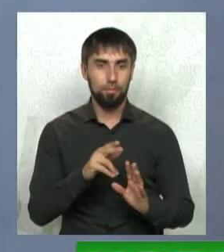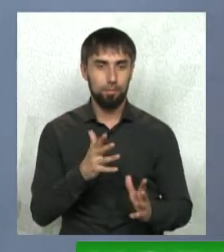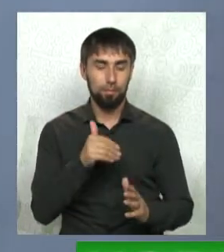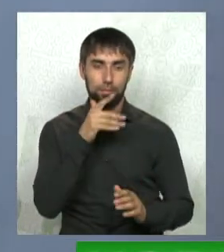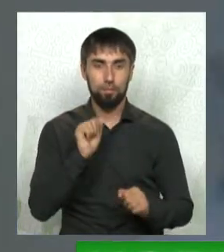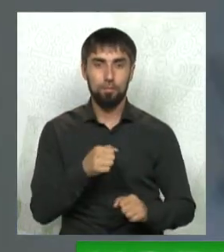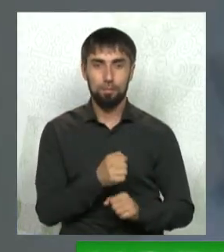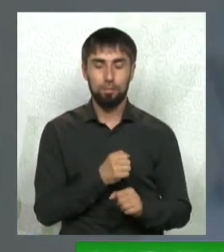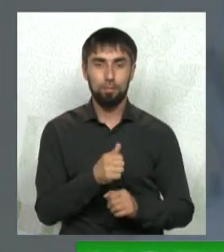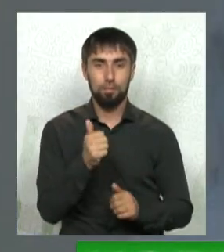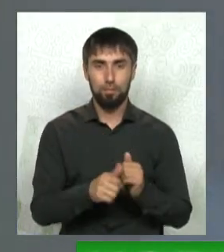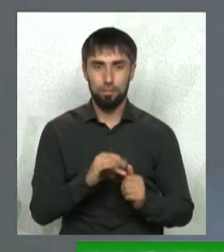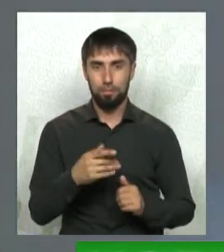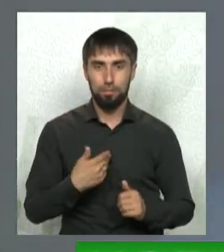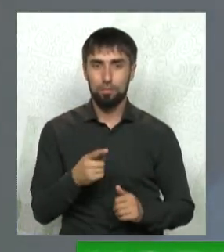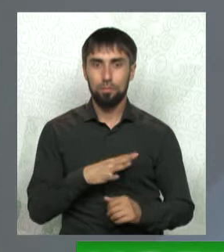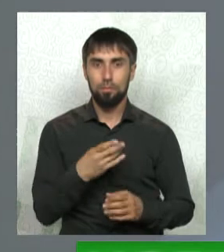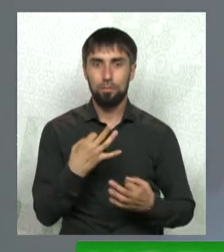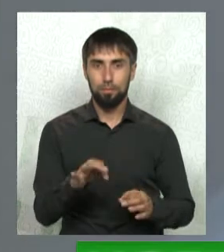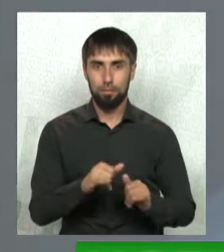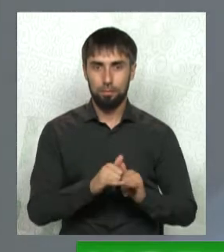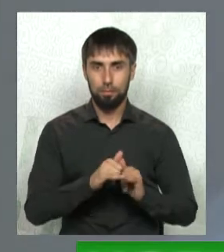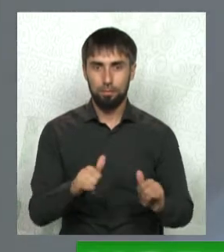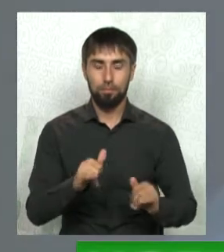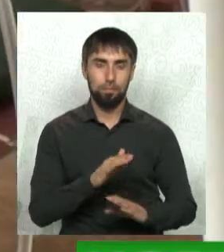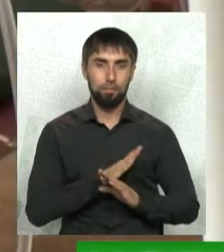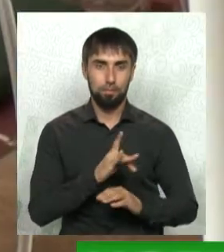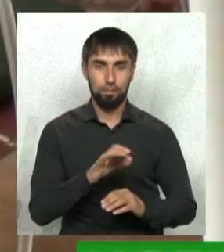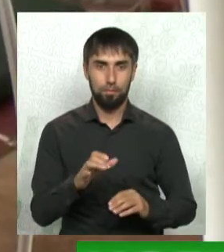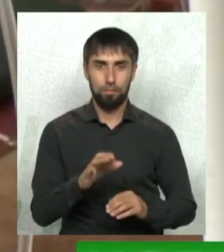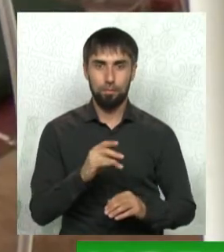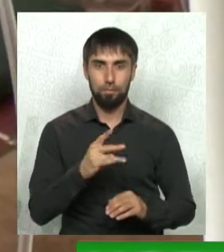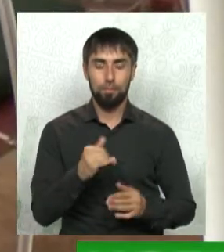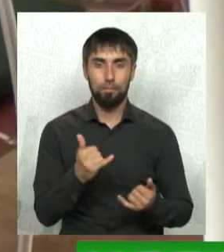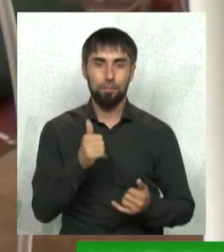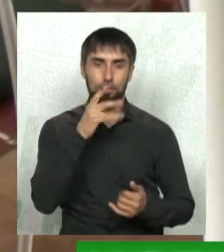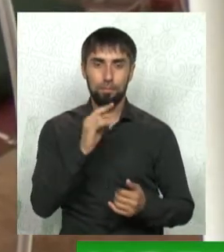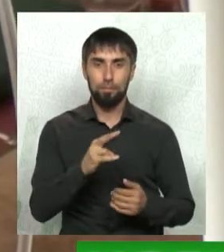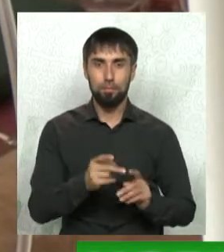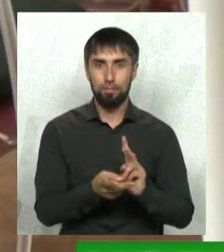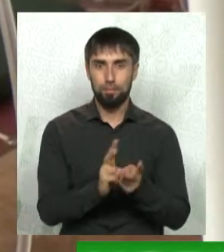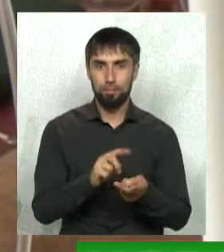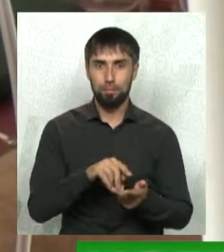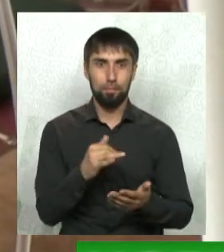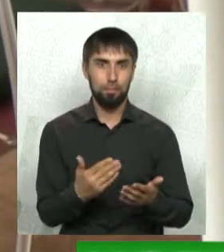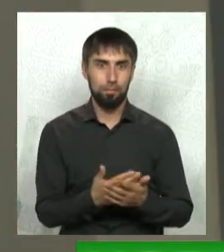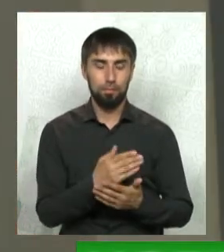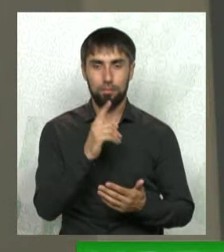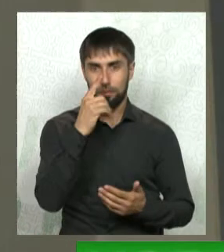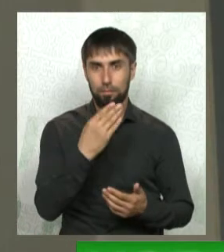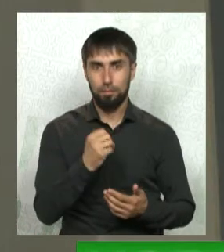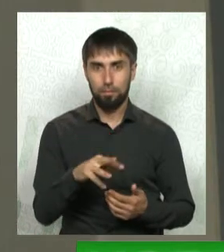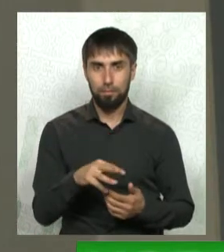что может сделать каждый из нас, чтобы не допустить распространения смертельного вируса. Особенно сейчас, когда он мутировал и привел к новому индийскому